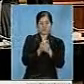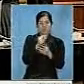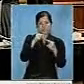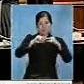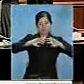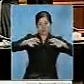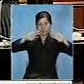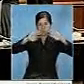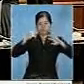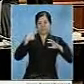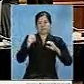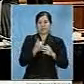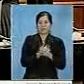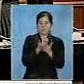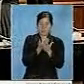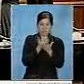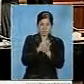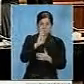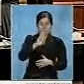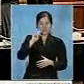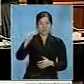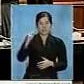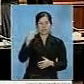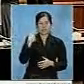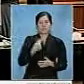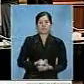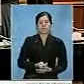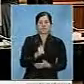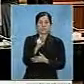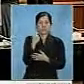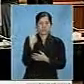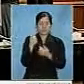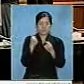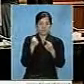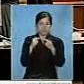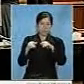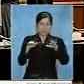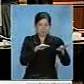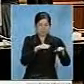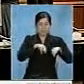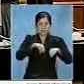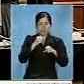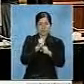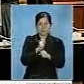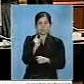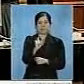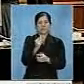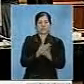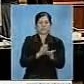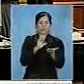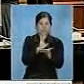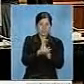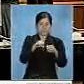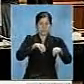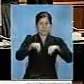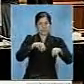ทธิ์ได้รับบำนาญในอนาคตนั้นเนี่ยมีการเตรียมการไว้หรือไม่ว่างบประมาณที่จะต้องจัดไว้